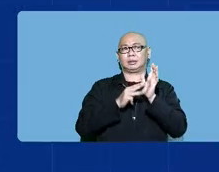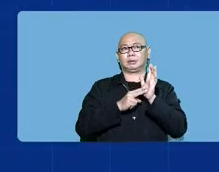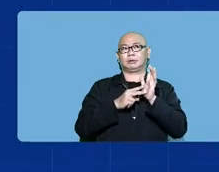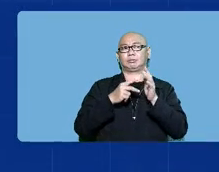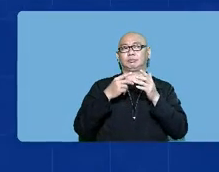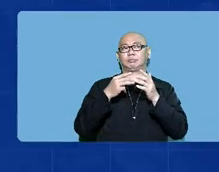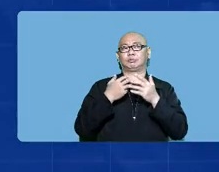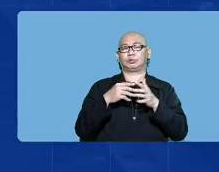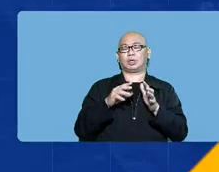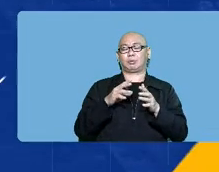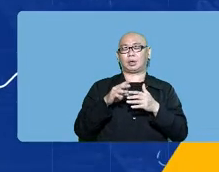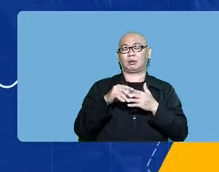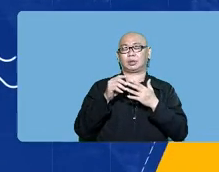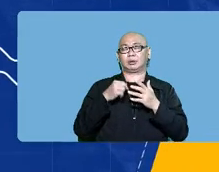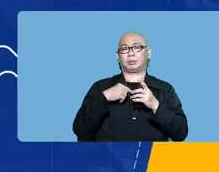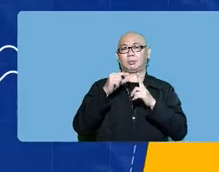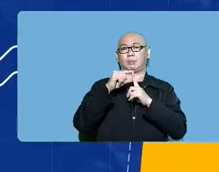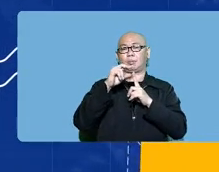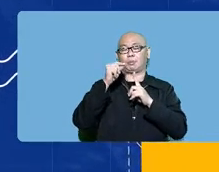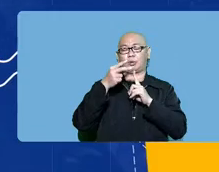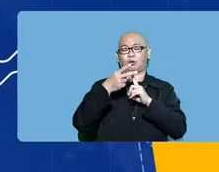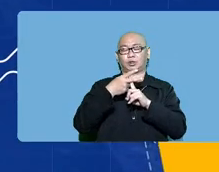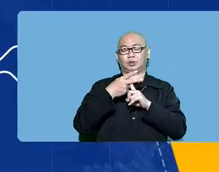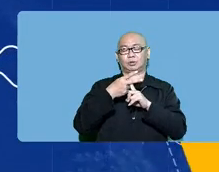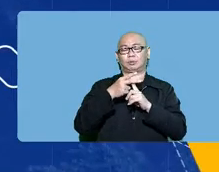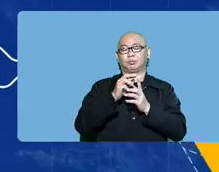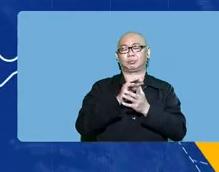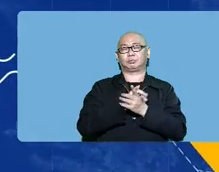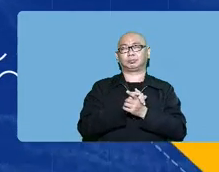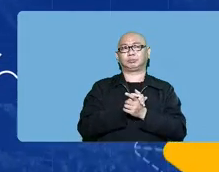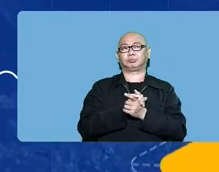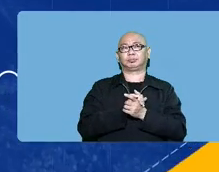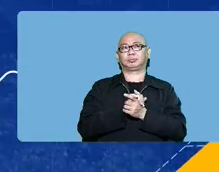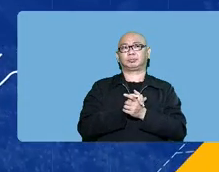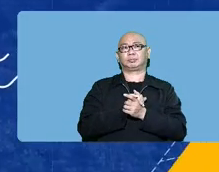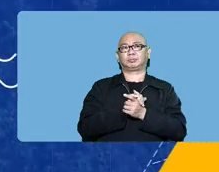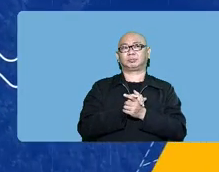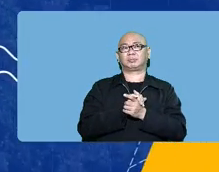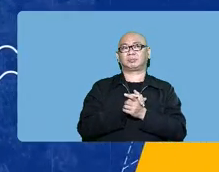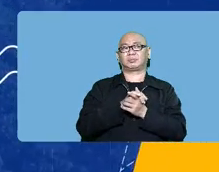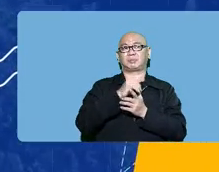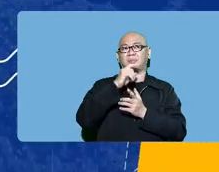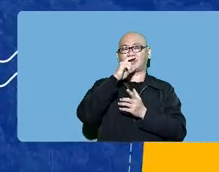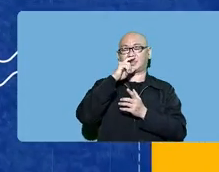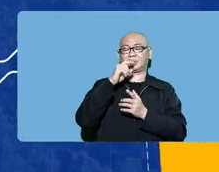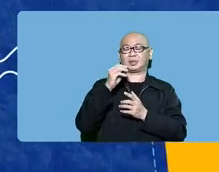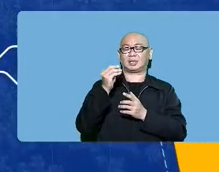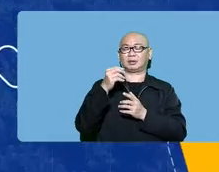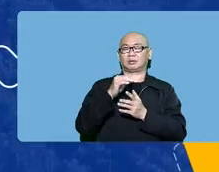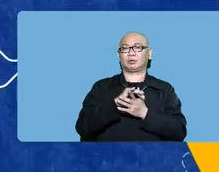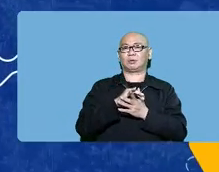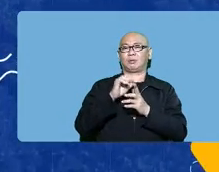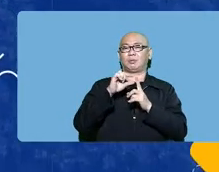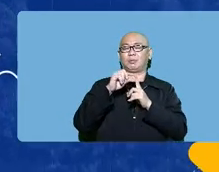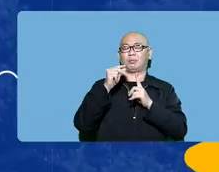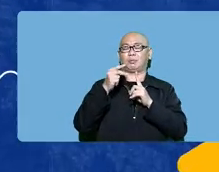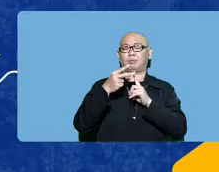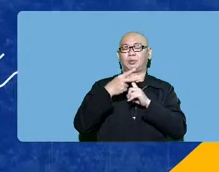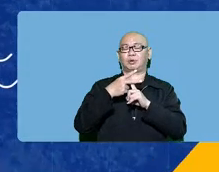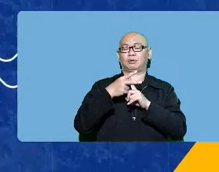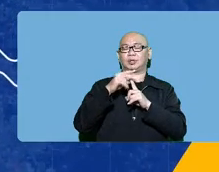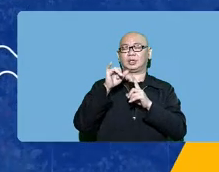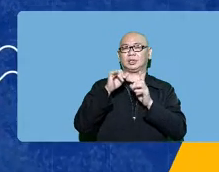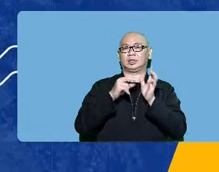saya sebagai profesor. Demikian juga Bapak PLT Direktur Jenderal Pendidikan Tinggi, Riset dan Teknologi, Prof. Insinyur Nizam,